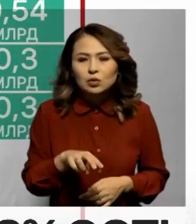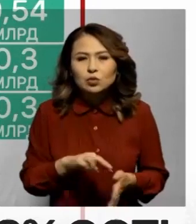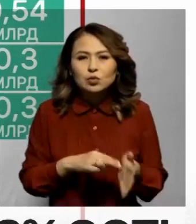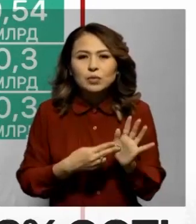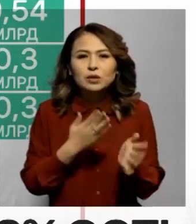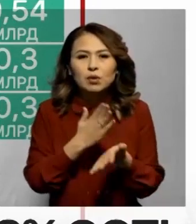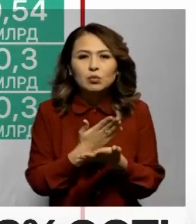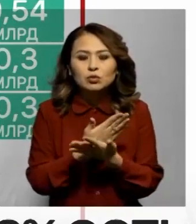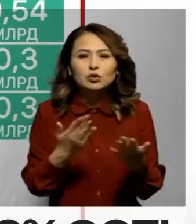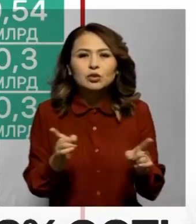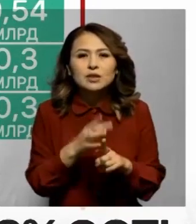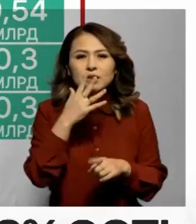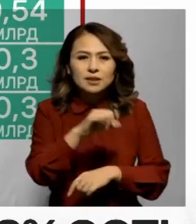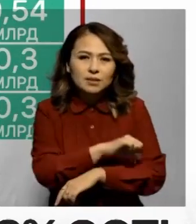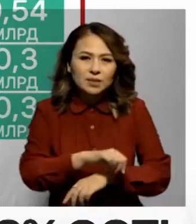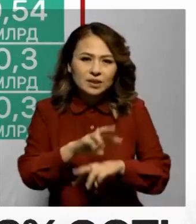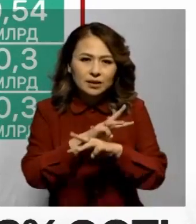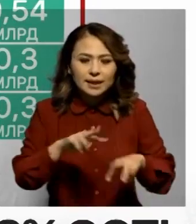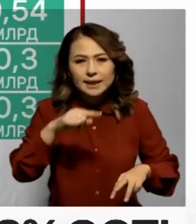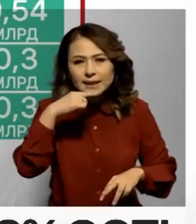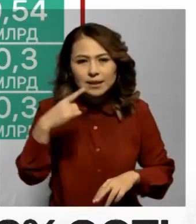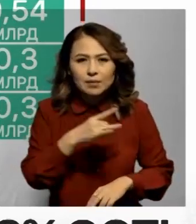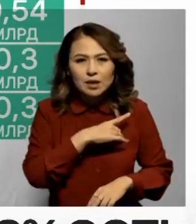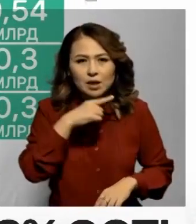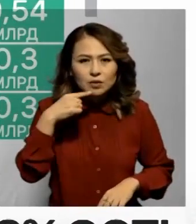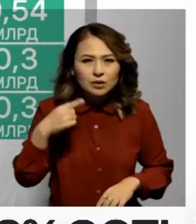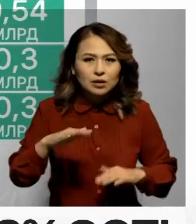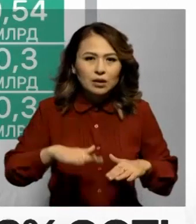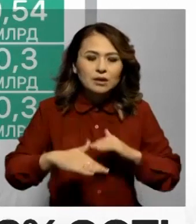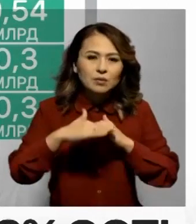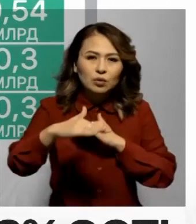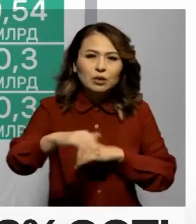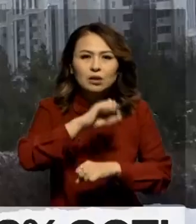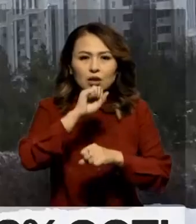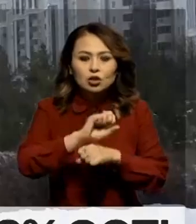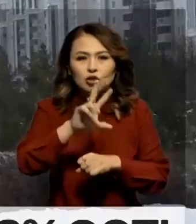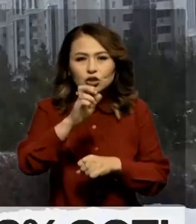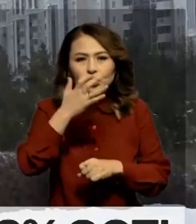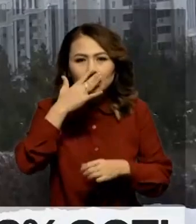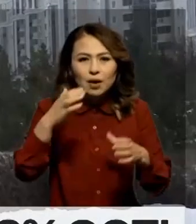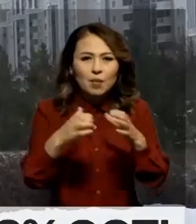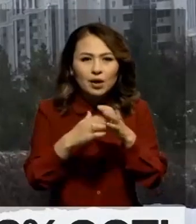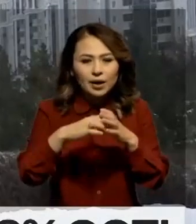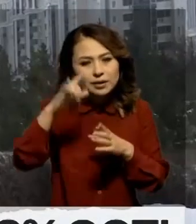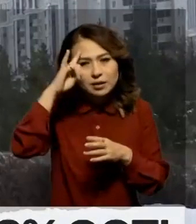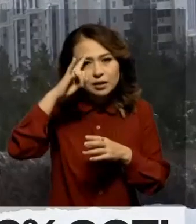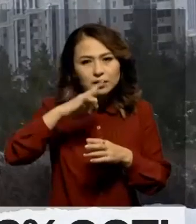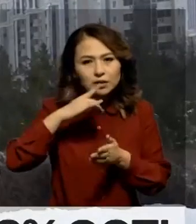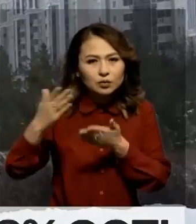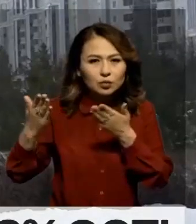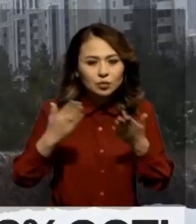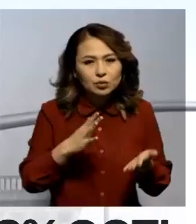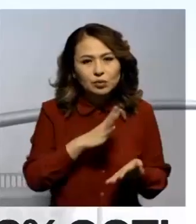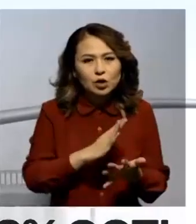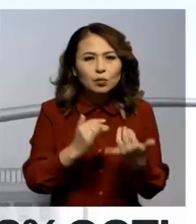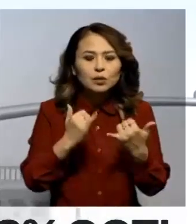долларға тарту жоспарда бар. Ол үшін Сыртқы істер министрлігі Ресей мен Беларусь елдерінде кәсібін тоқтатқан 300 шетелдік компанияны Қазақстанға